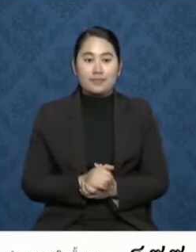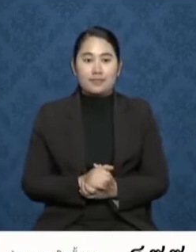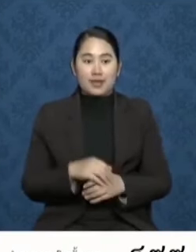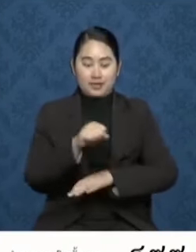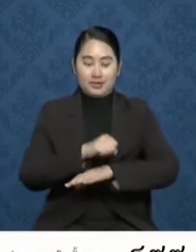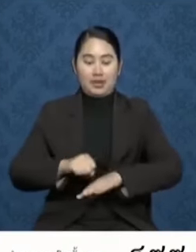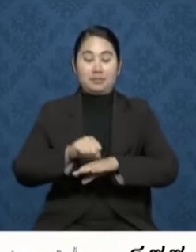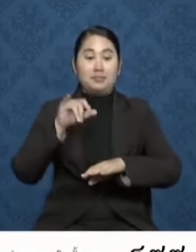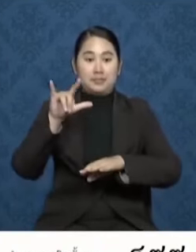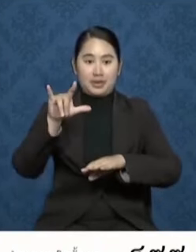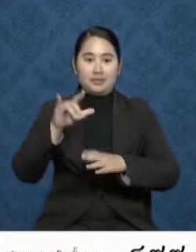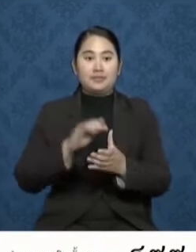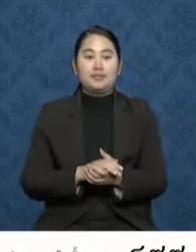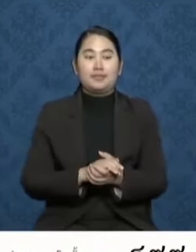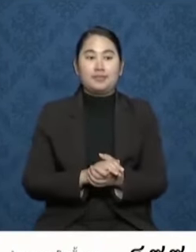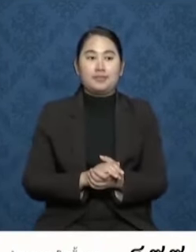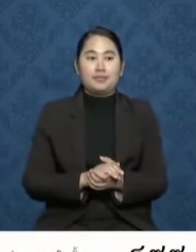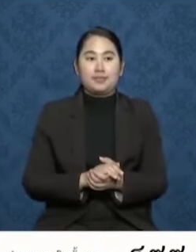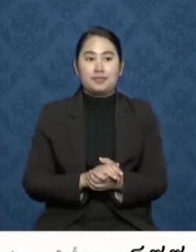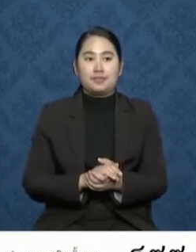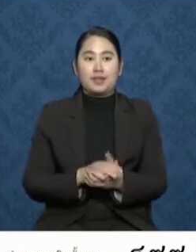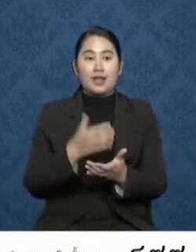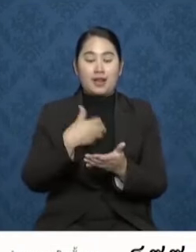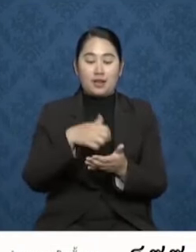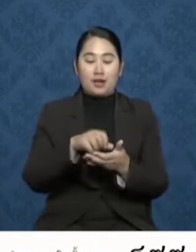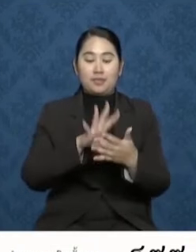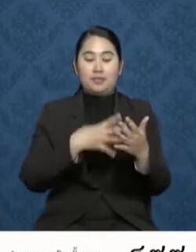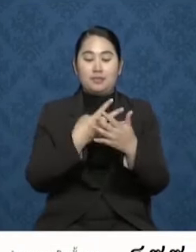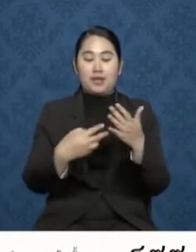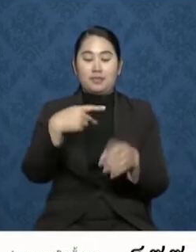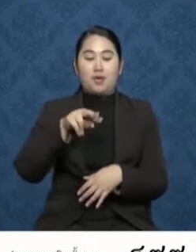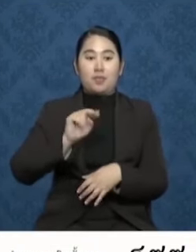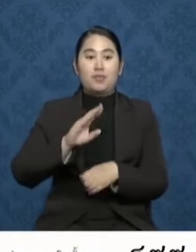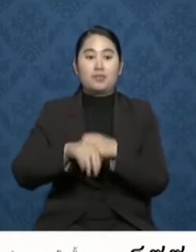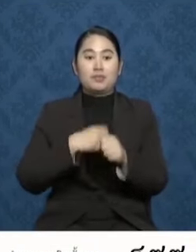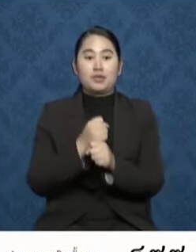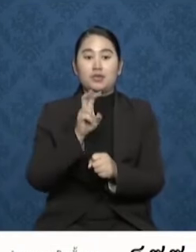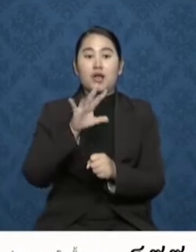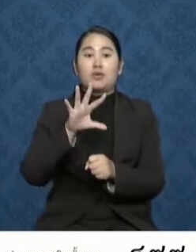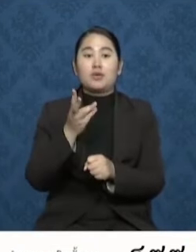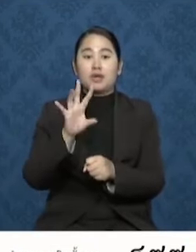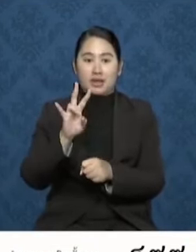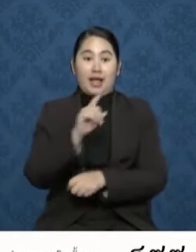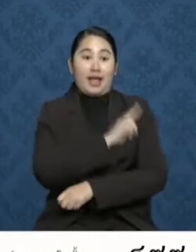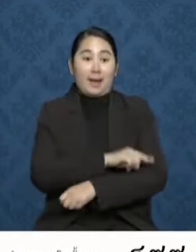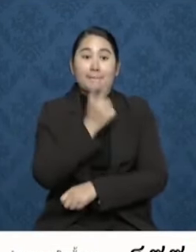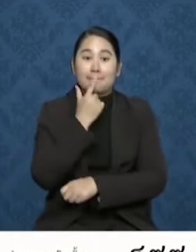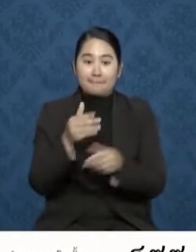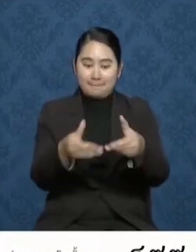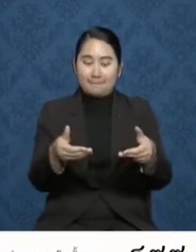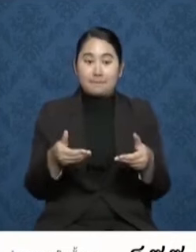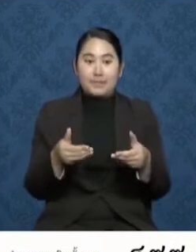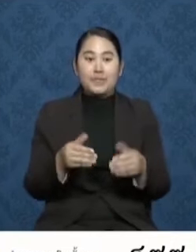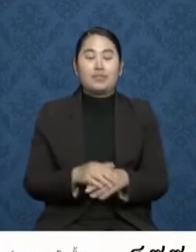สนามบินอู่ตะเภาในร่างพระราชบัญญัติปี 67ขาวคาดแดงกองทัพเรือมีโครงการ